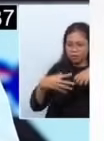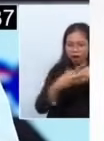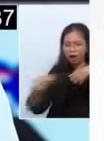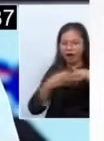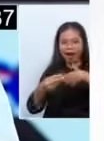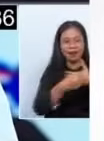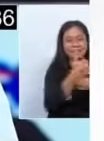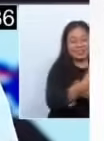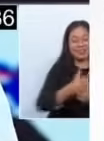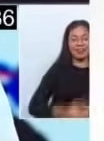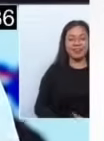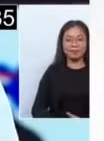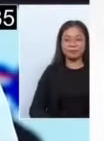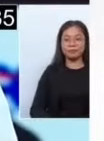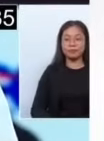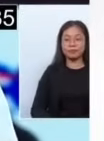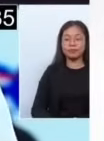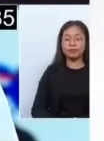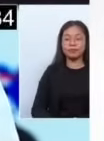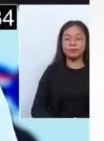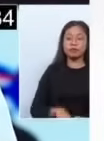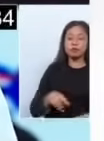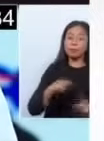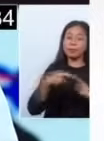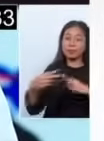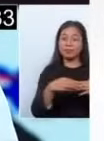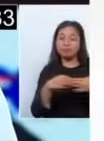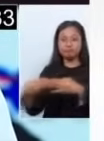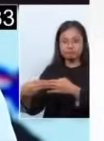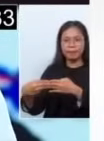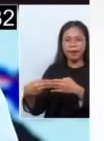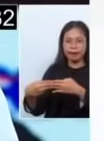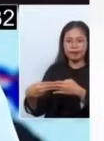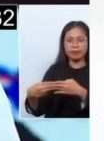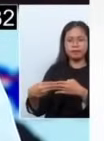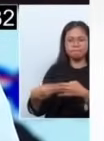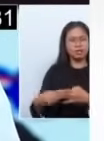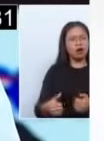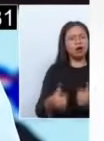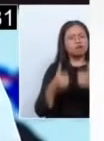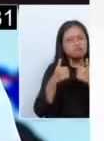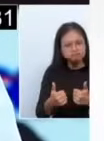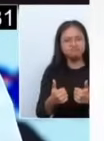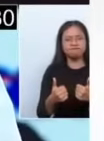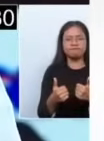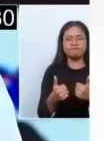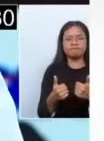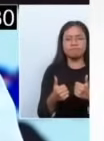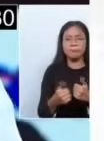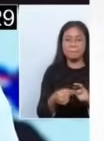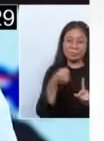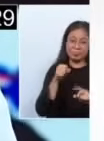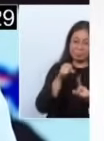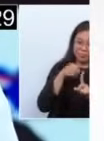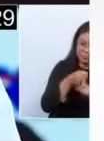elektoralnya. Maka kemudian dari sisi materi, tampaknya upaya untuk mengkritik